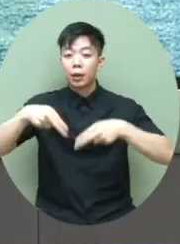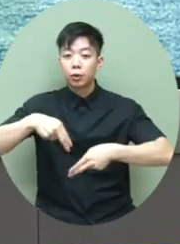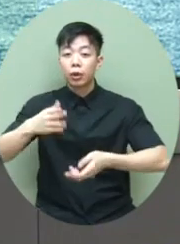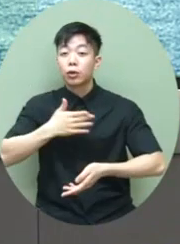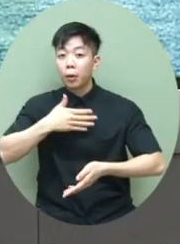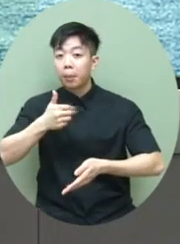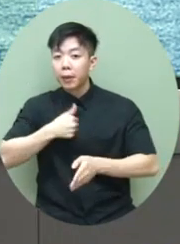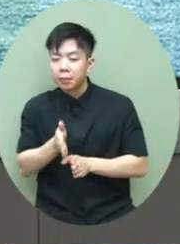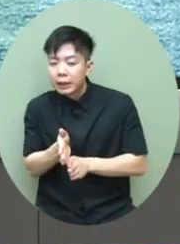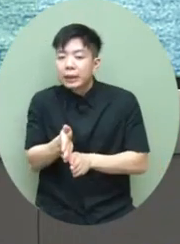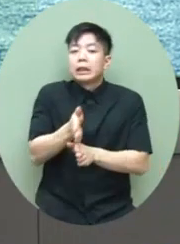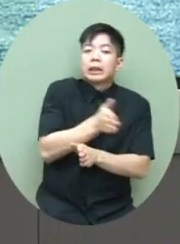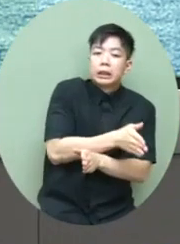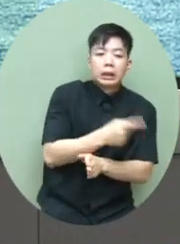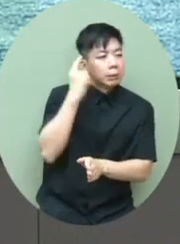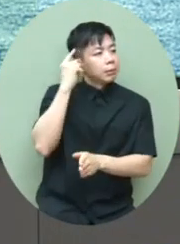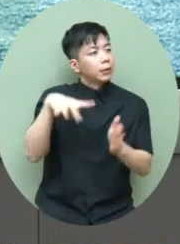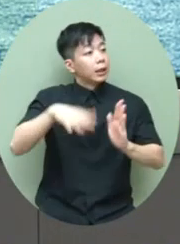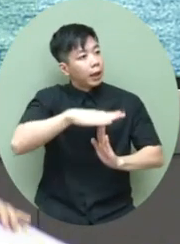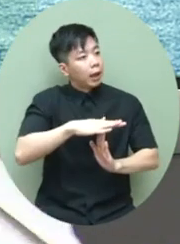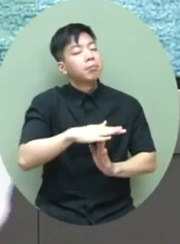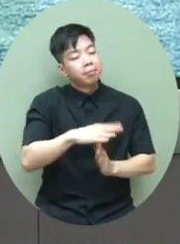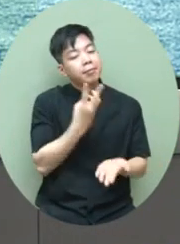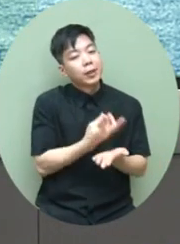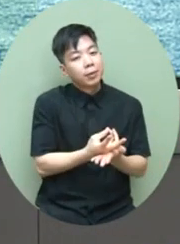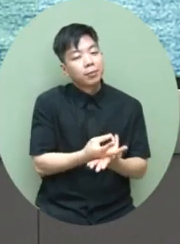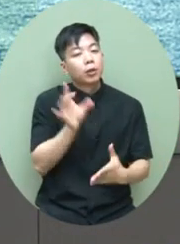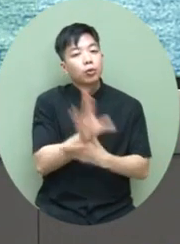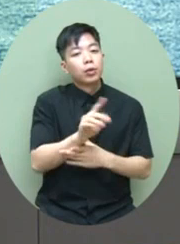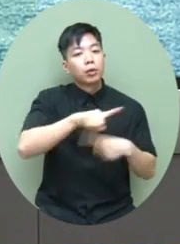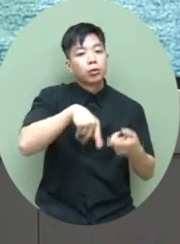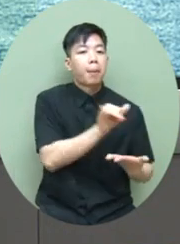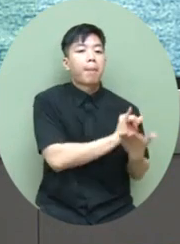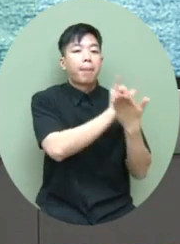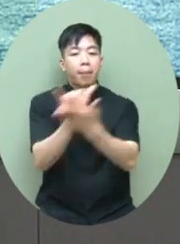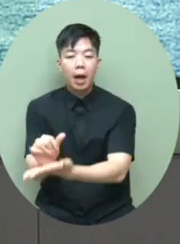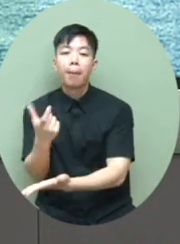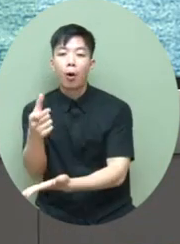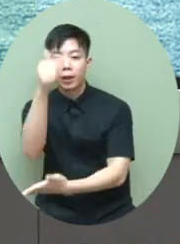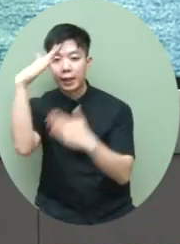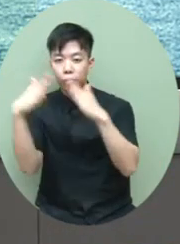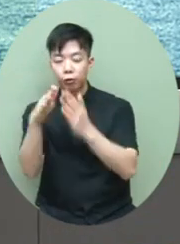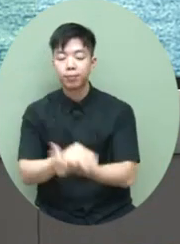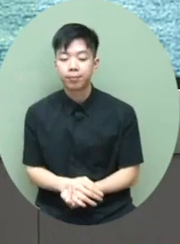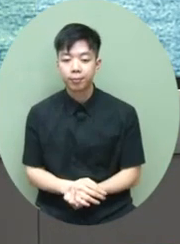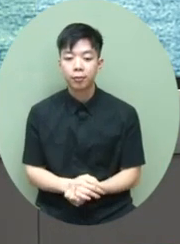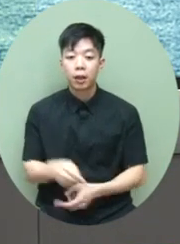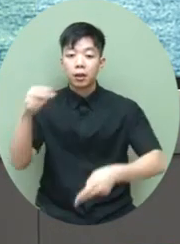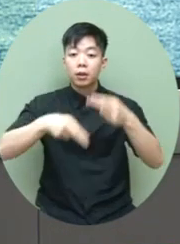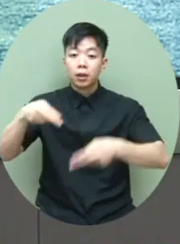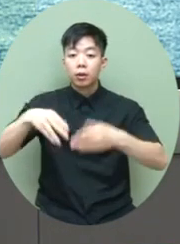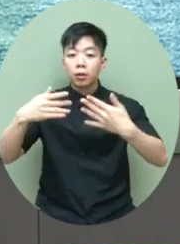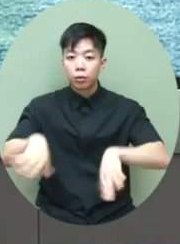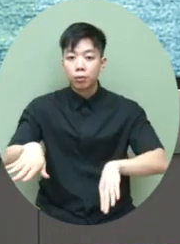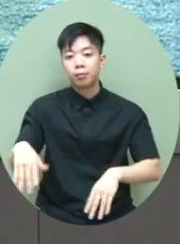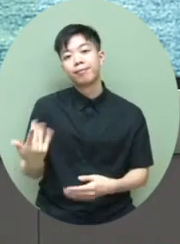我們審慎起見就轉過去博愛醫院做，病人做完手術情況一直順利，現在病人情